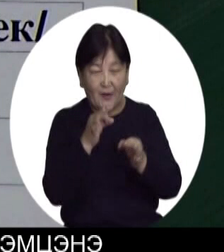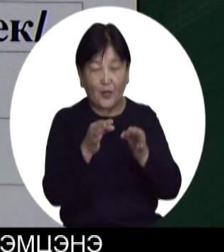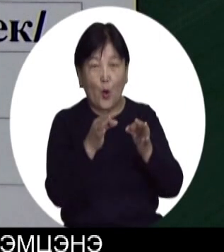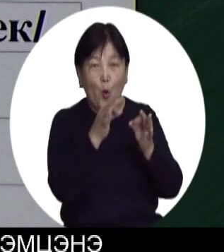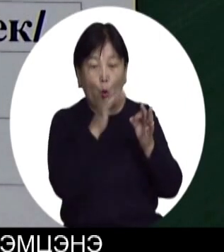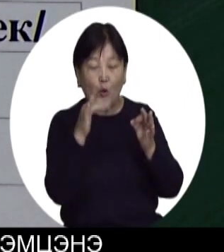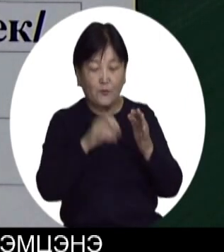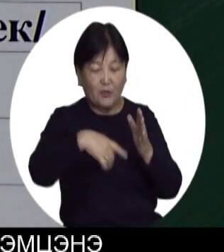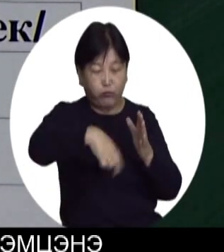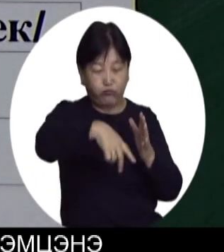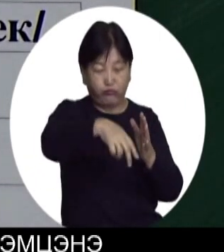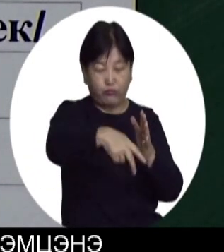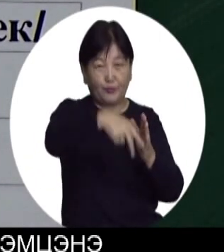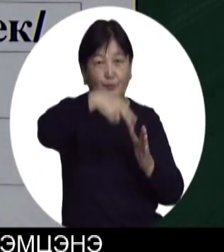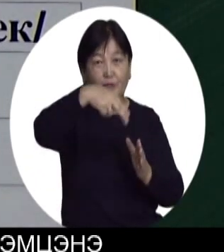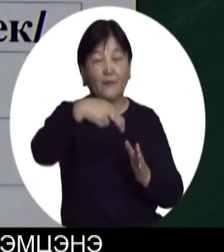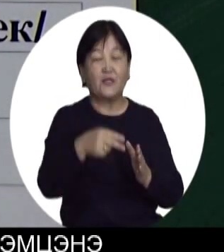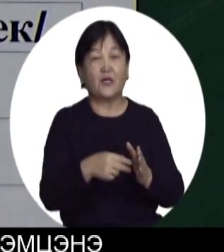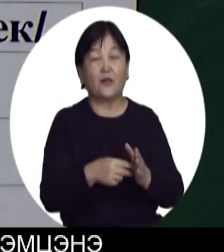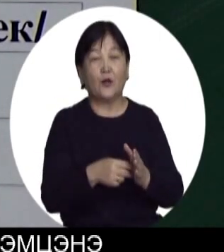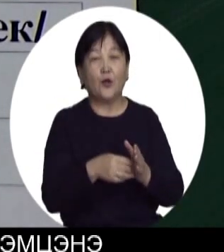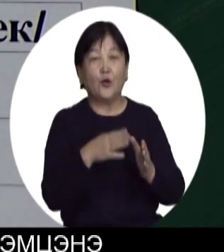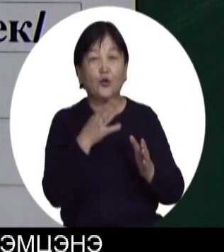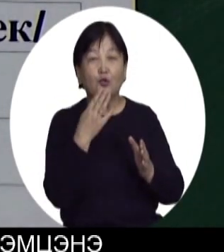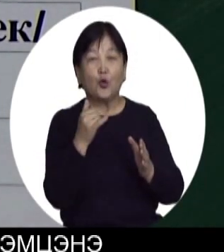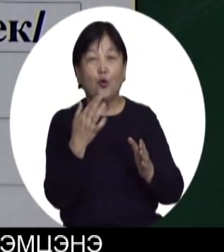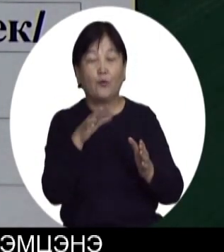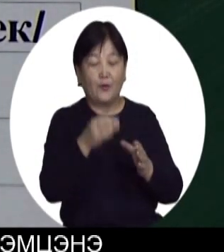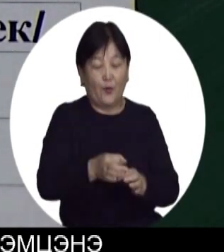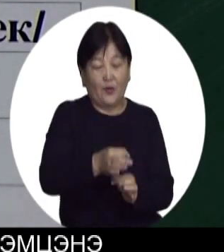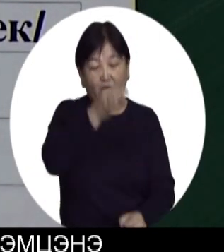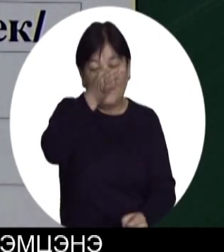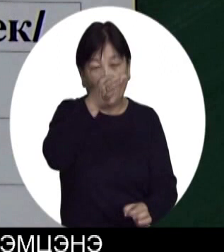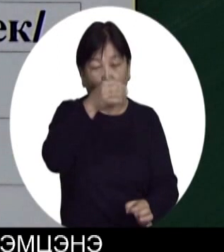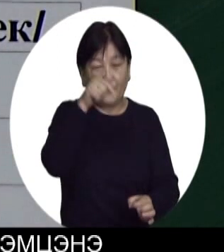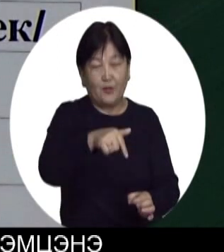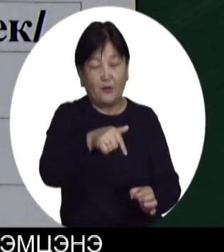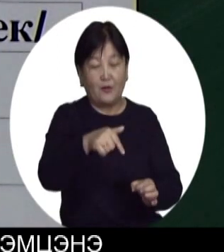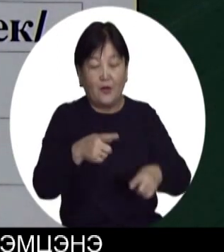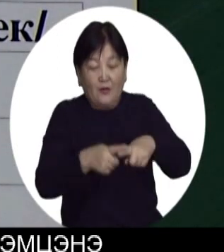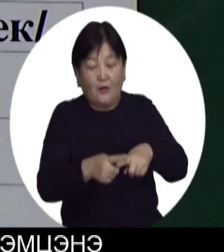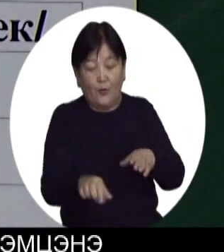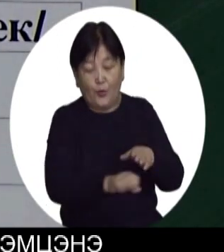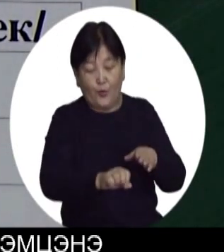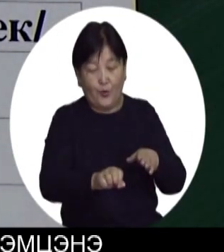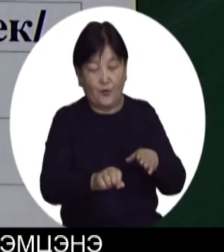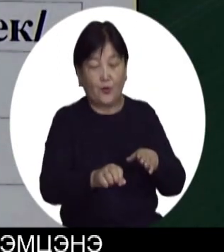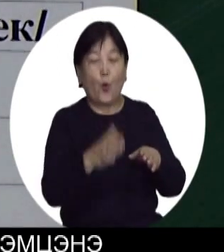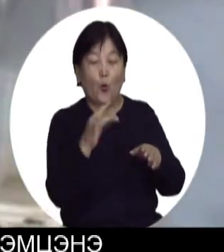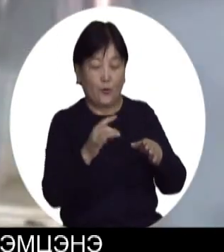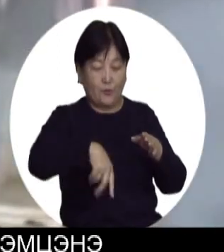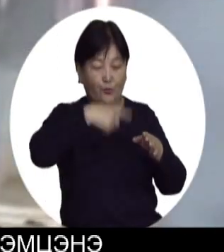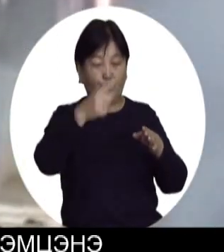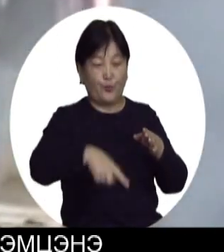булангартуулад за эндээсээ үндэслээд шувтан головны оролдох хирээс арилснаар бид нар урал явагдсныг мэдэж олж